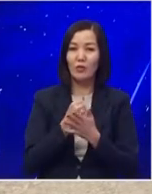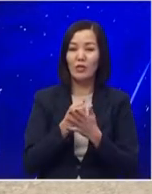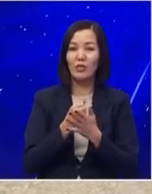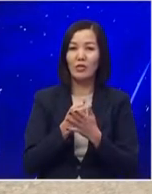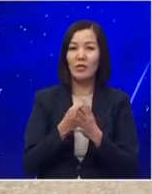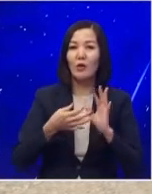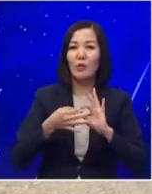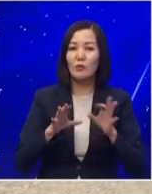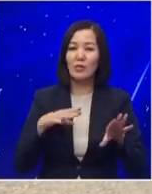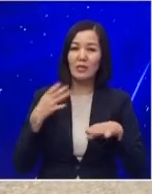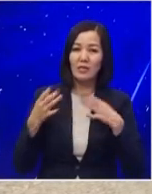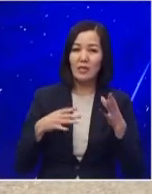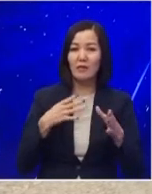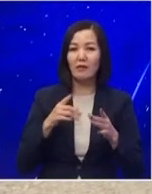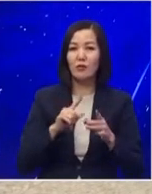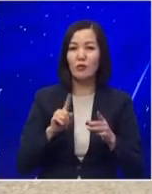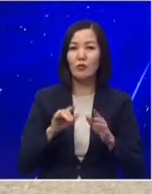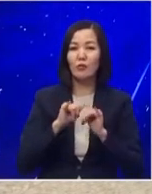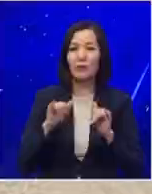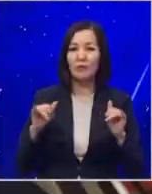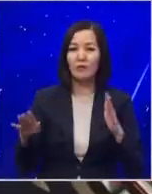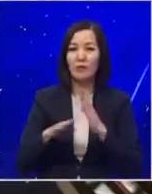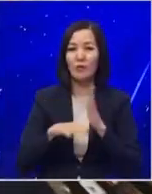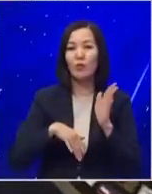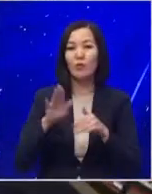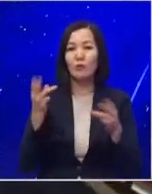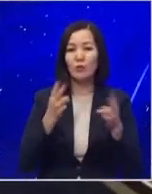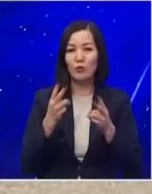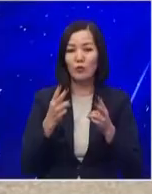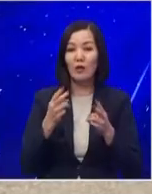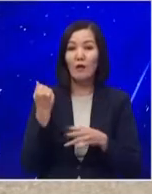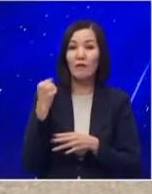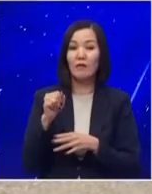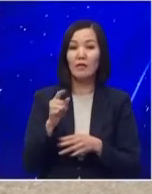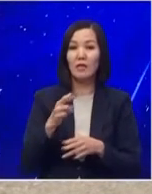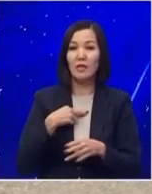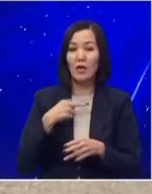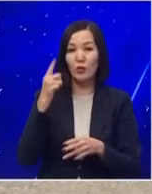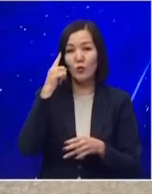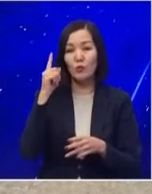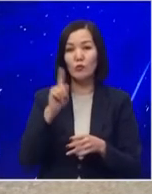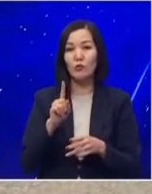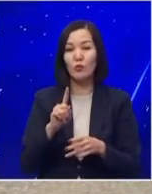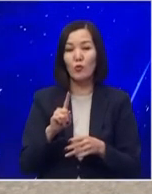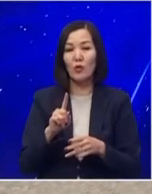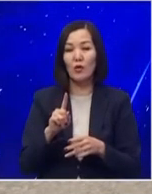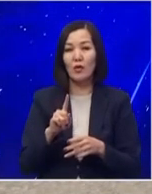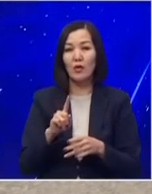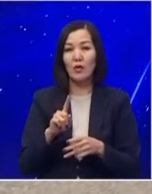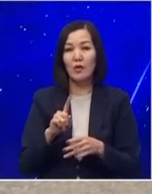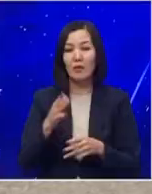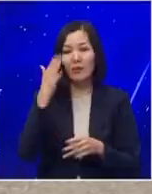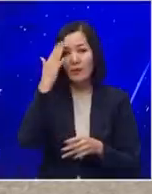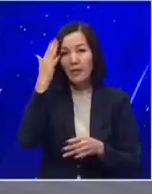тренироваться чтобы он развивал свое карате улучшал себя выиграл я думаю скорее всего за счет тактики